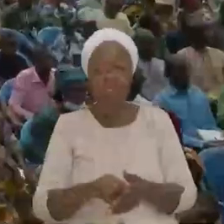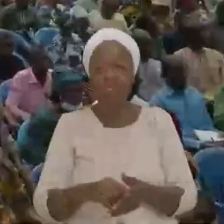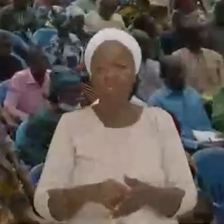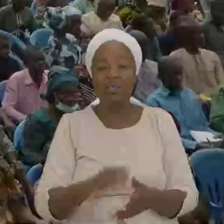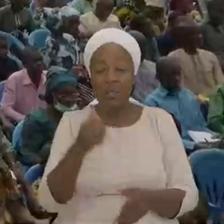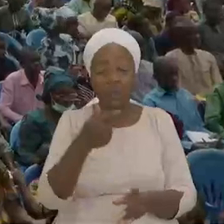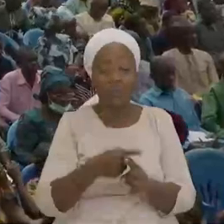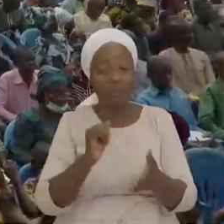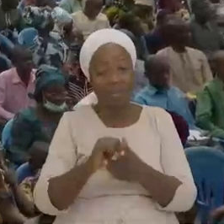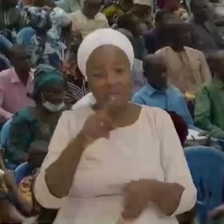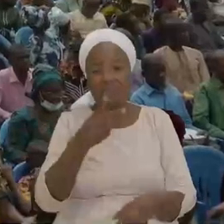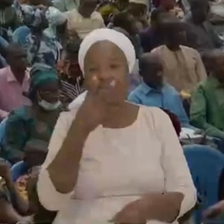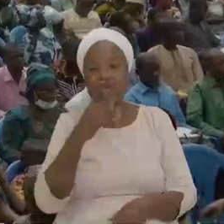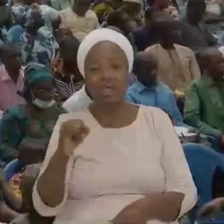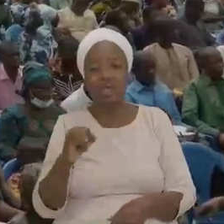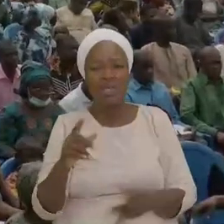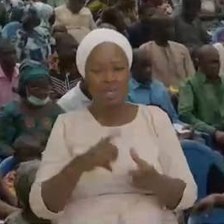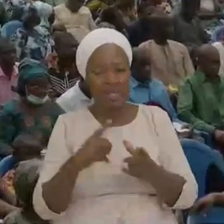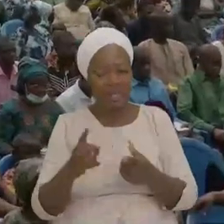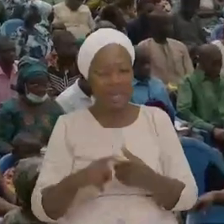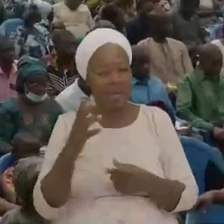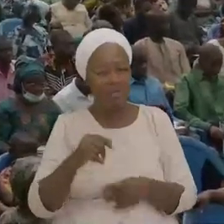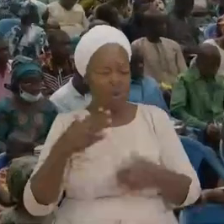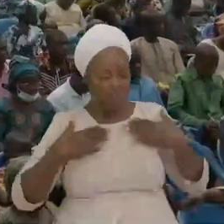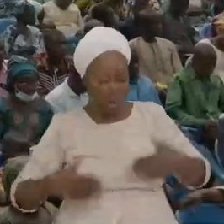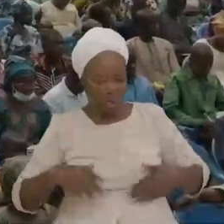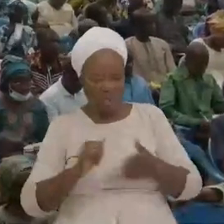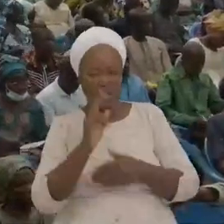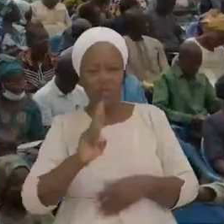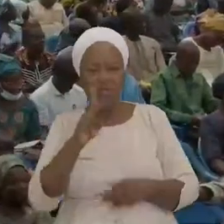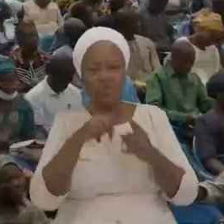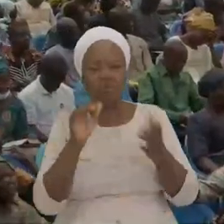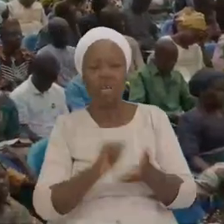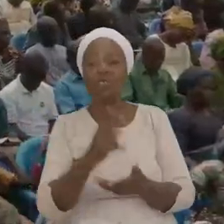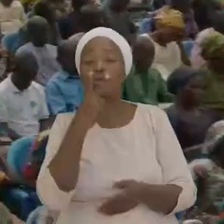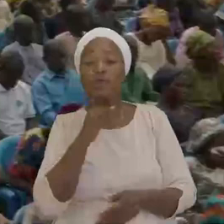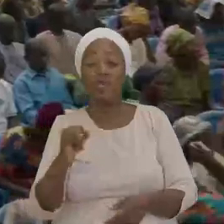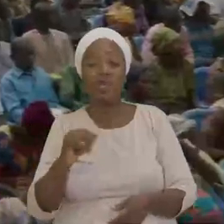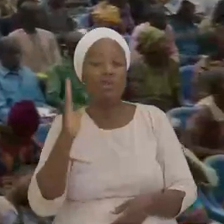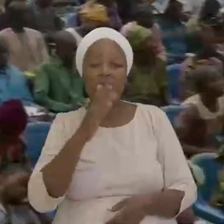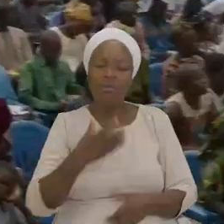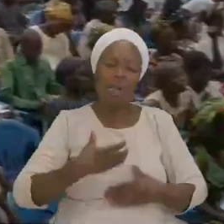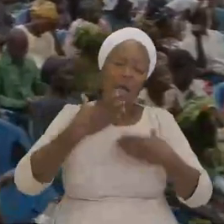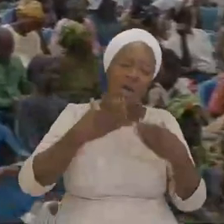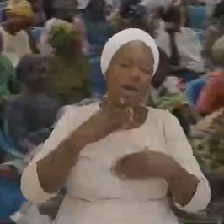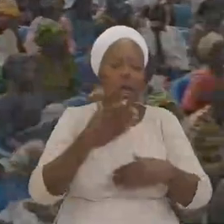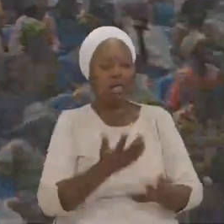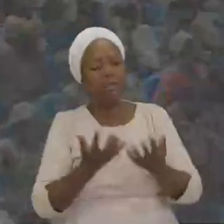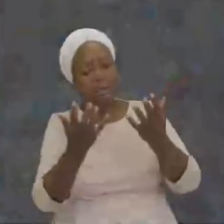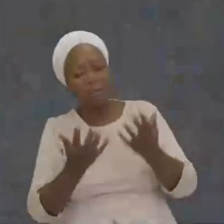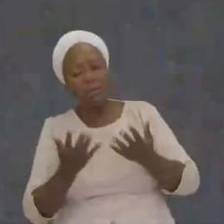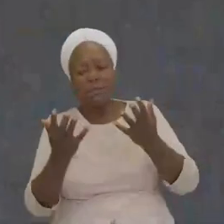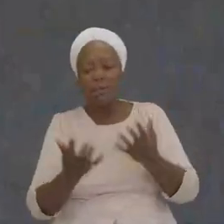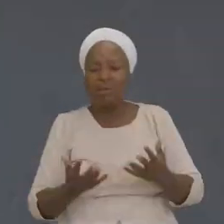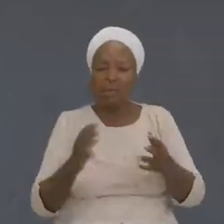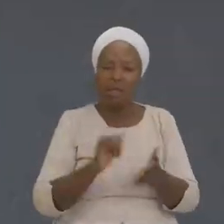Comme tu te retires du tabac, ton organisme qui était habitué à la cigarette